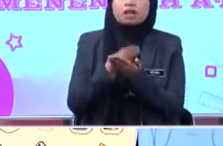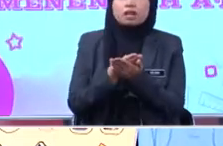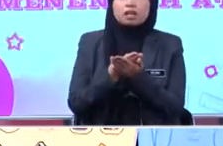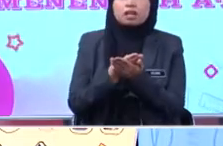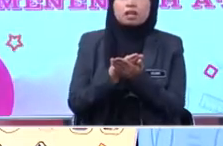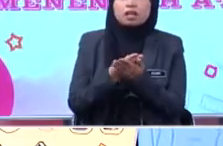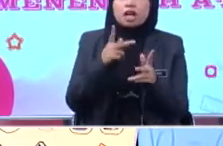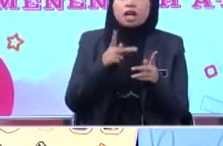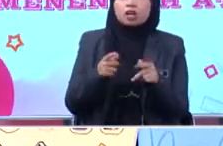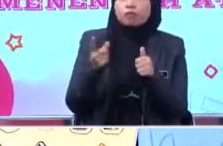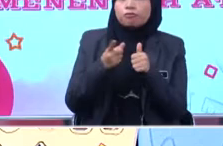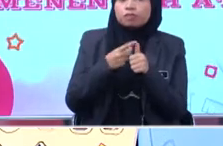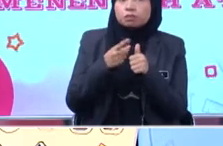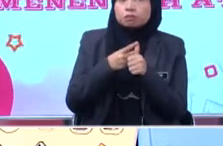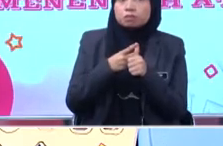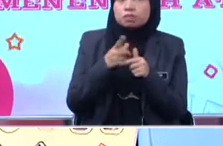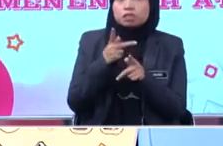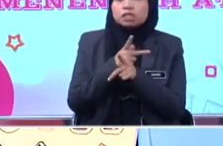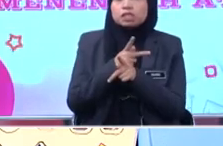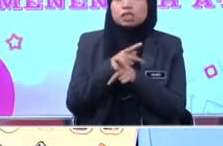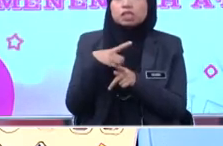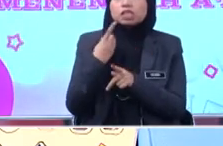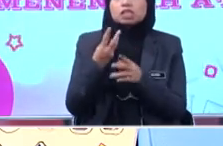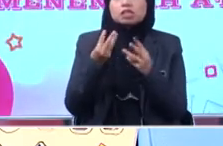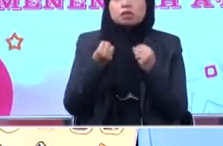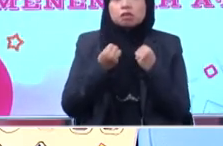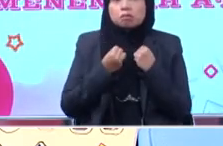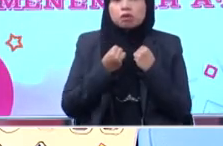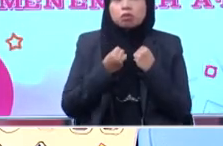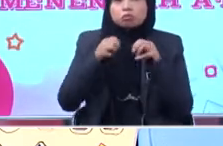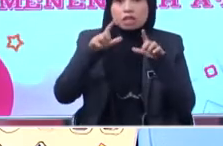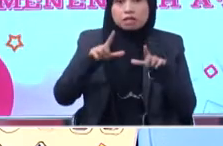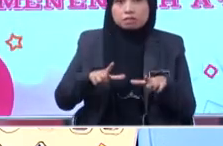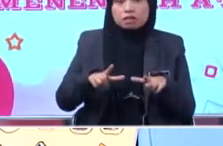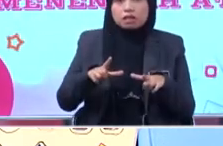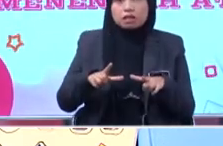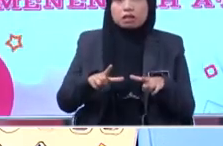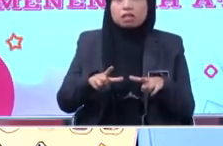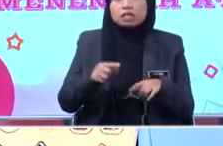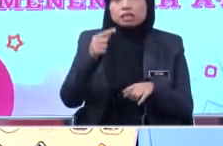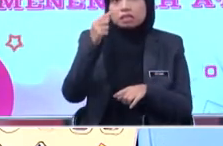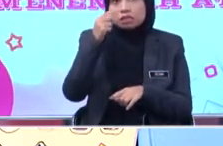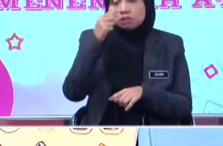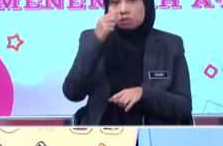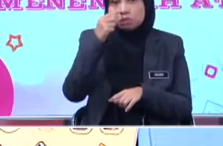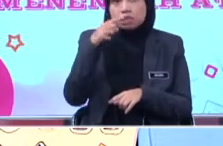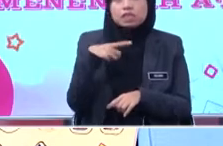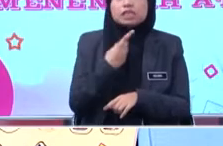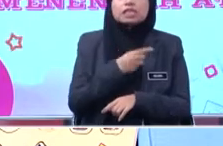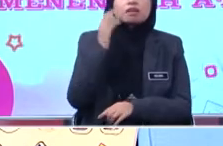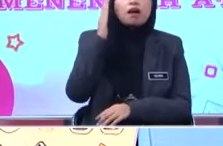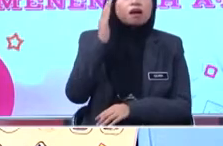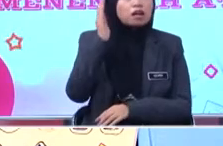kalau pertama kali kita nah pastikan bunyi dengung tuh dengan meletakkan jari di bahagian Tengah hidung yg memang kita akan